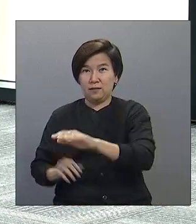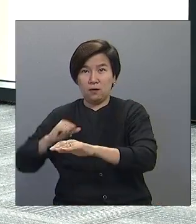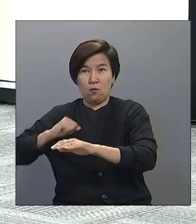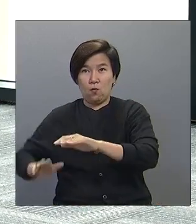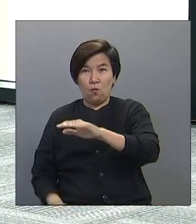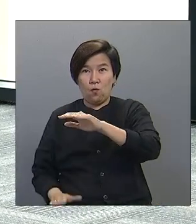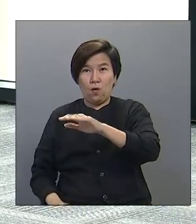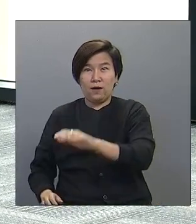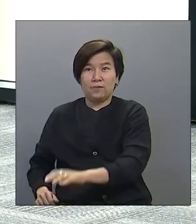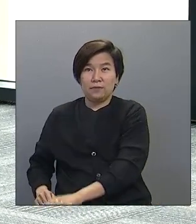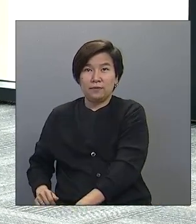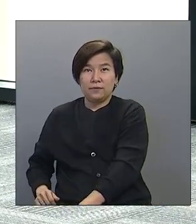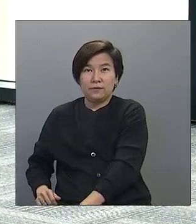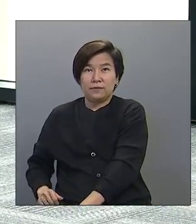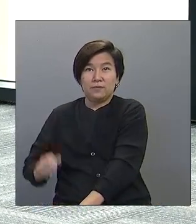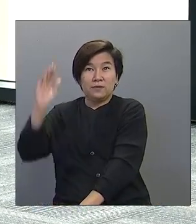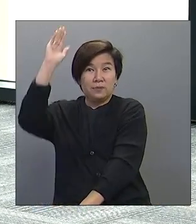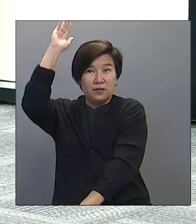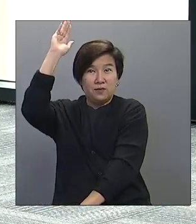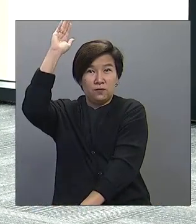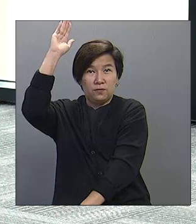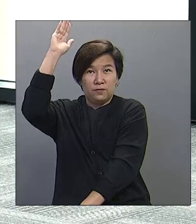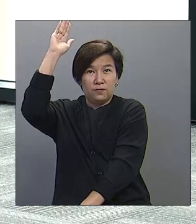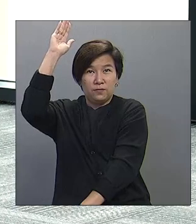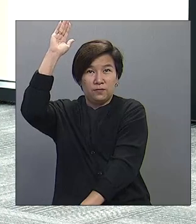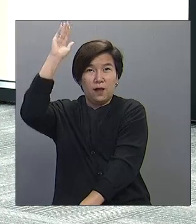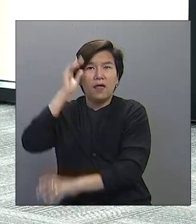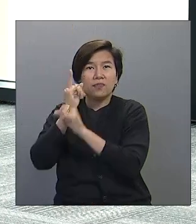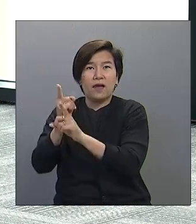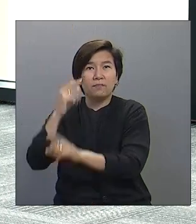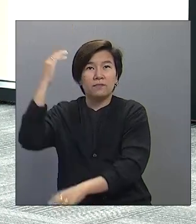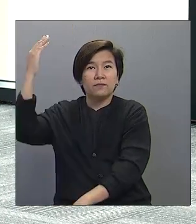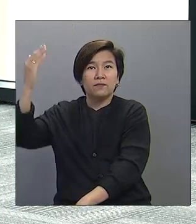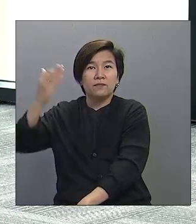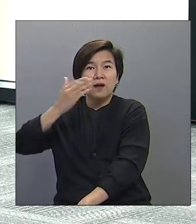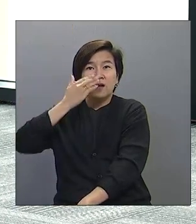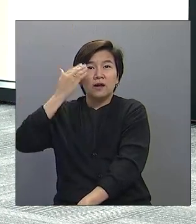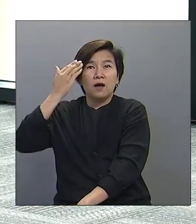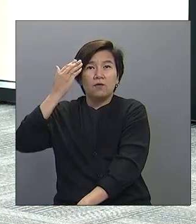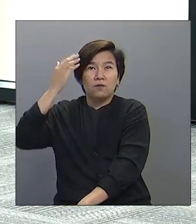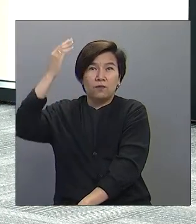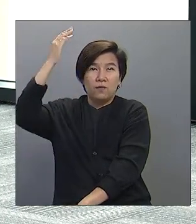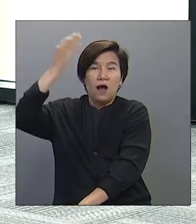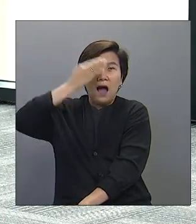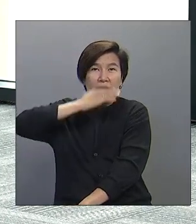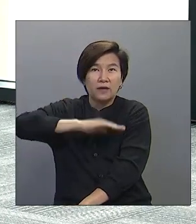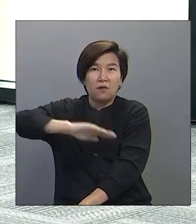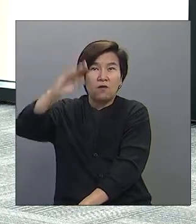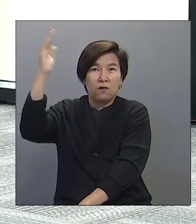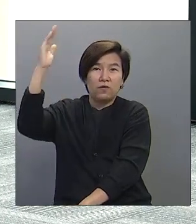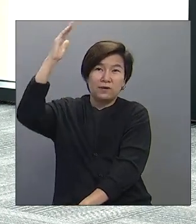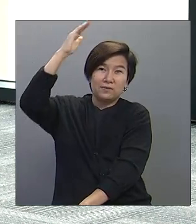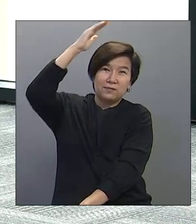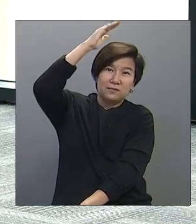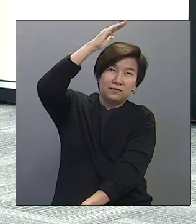กแขนขวาขึ้นเหมือนเดิมยืดลำตัวยาวหายใจเข้าหายใจออกค่ะค่อยๆเอี้ยวตัวนะคะยืดไปด้านซ้